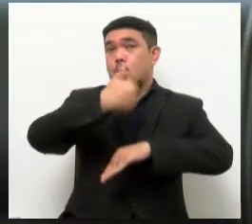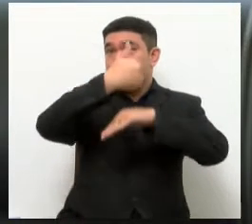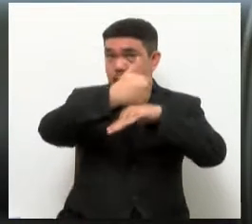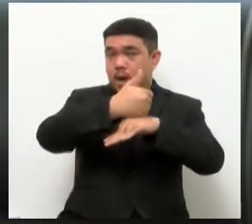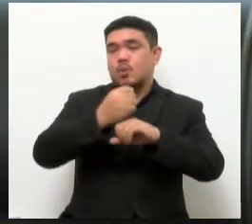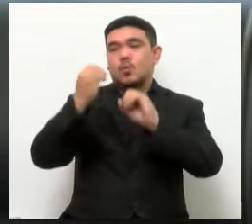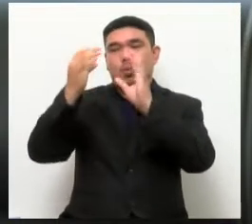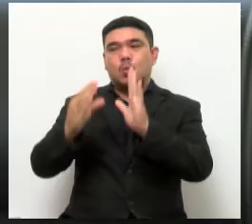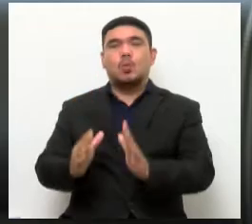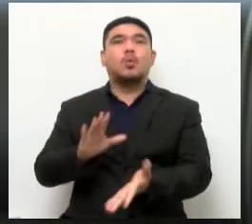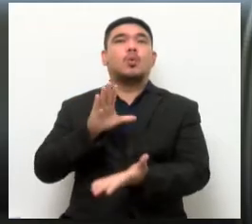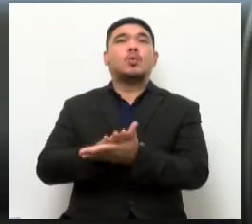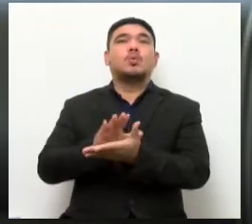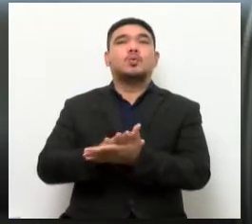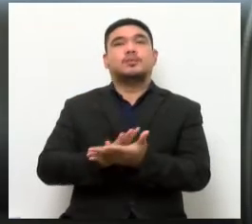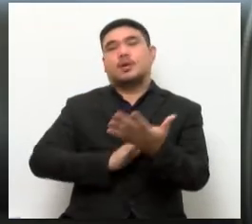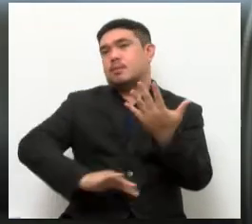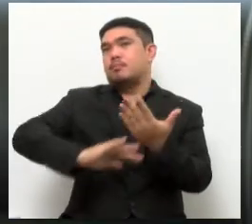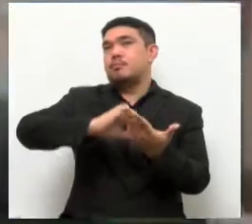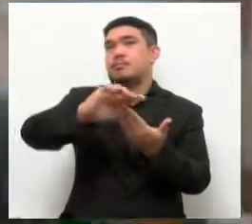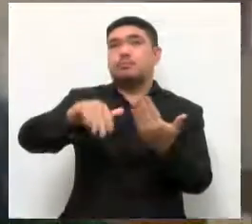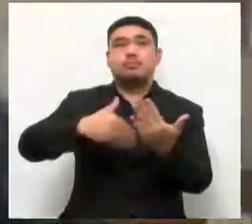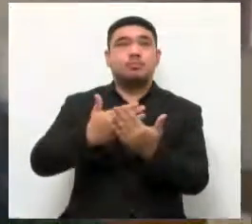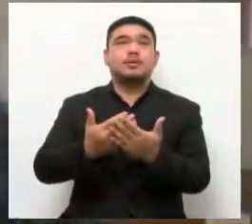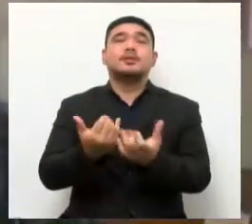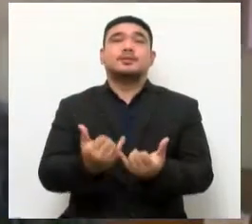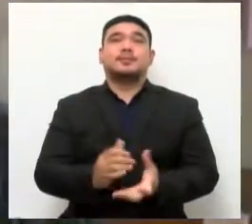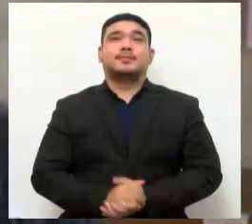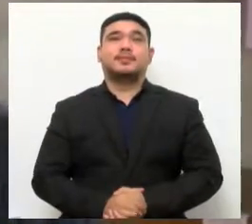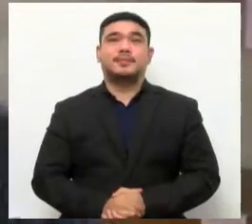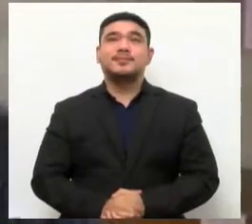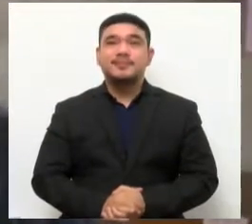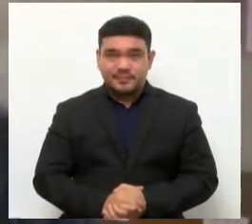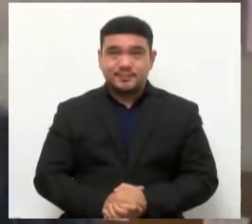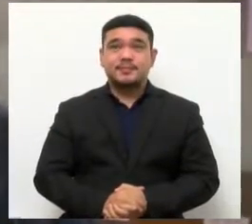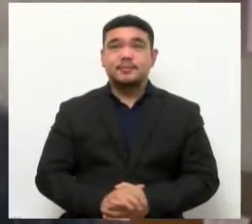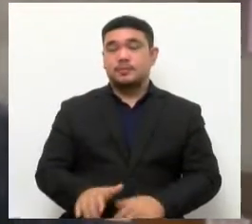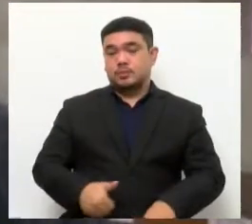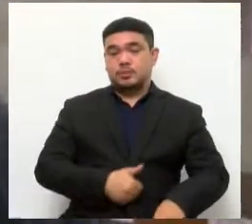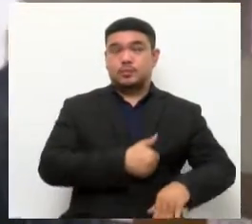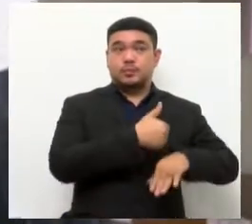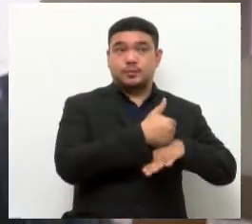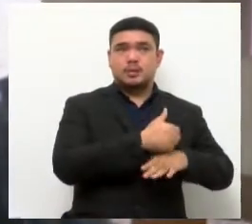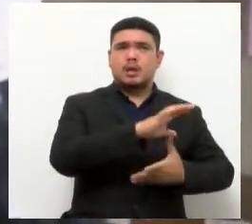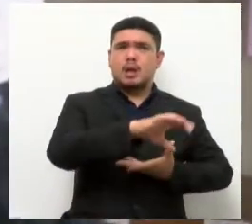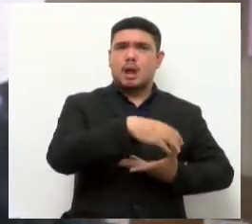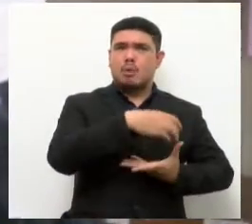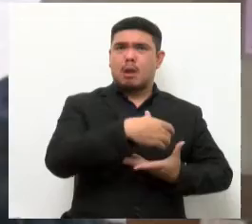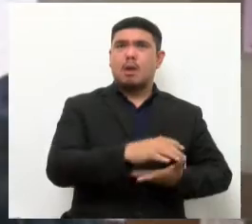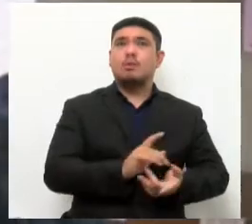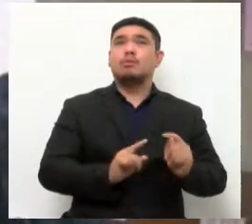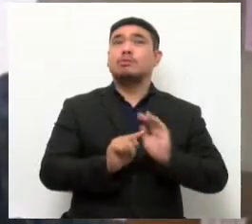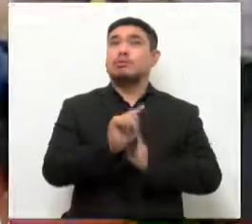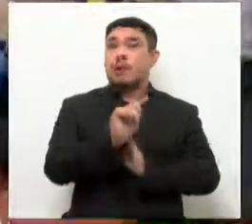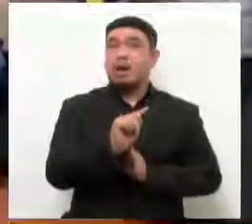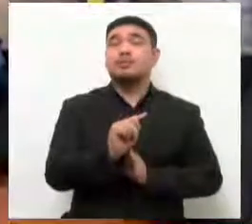คณะครูทุกโรงเรียนมาอย่างต่อเนื่องครับ ตามที่ผู้อำนวยการสำนักงานเขตพื้นที่การศึกษาประถมศึกษาตากเขต